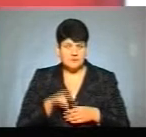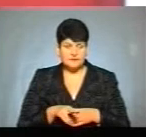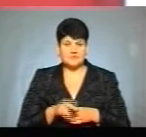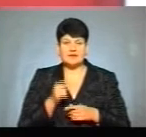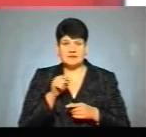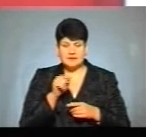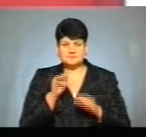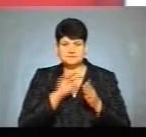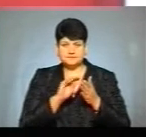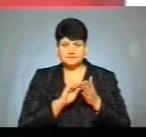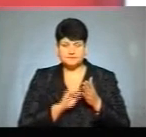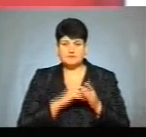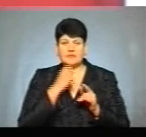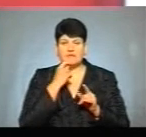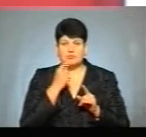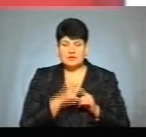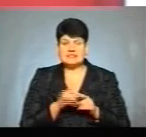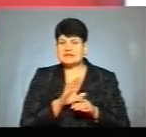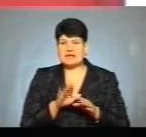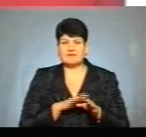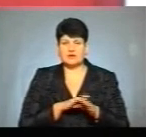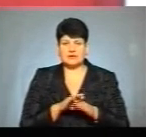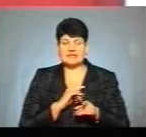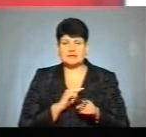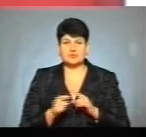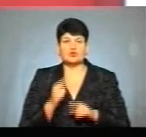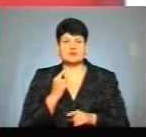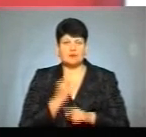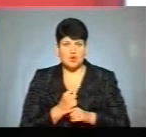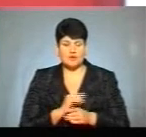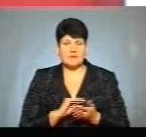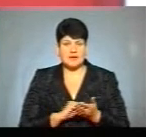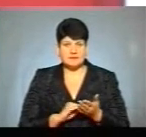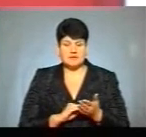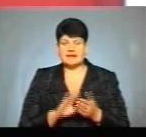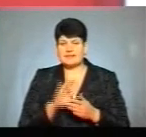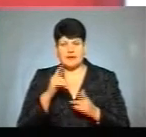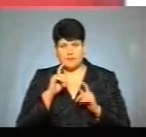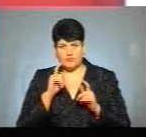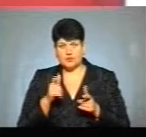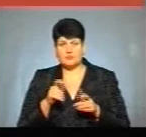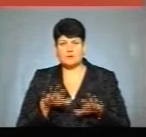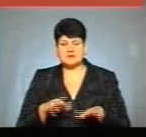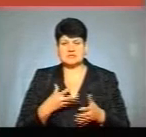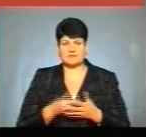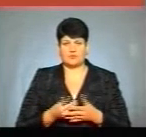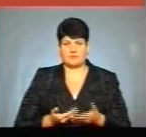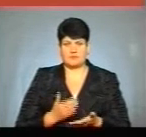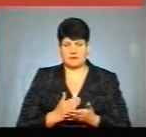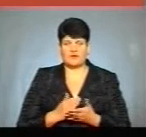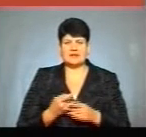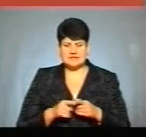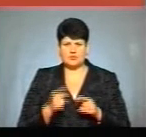статті передбачена відповідальність за невиконання термінового заборонного припису і неповідомлення про місце свого перебування. Це один